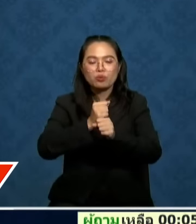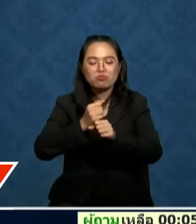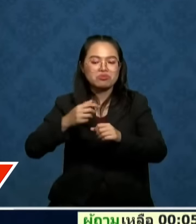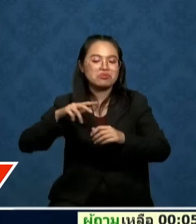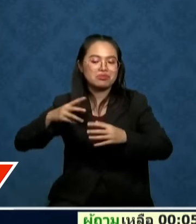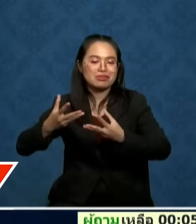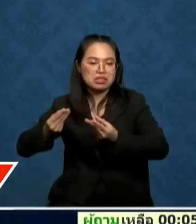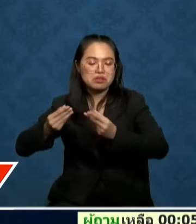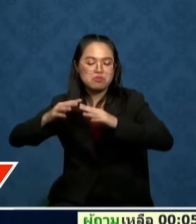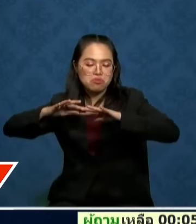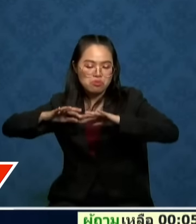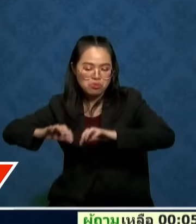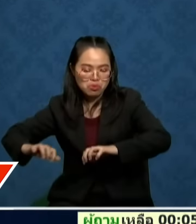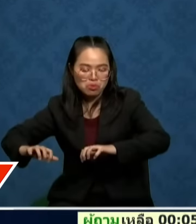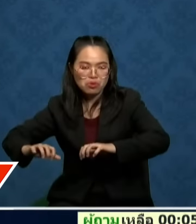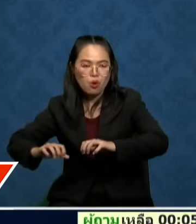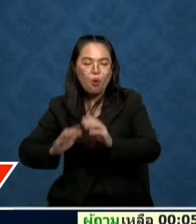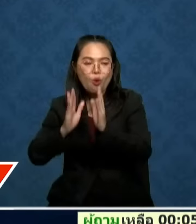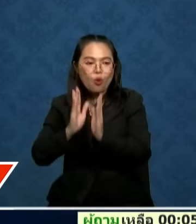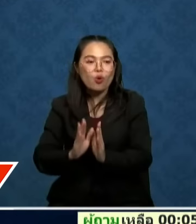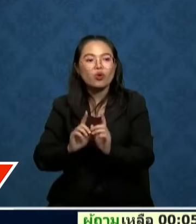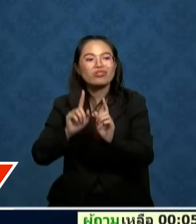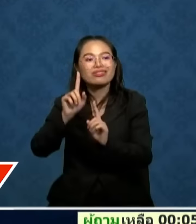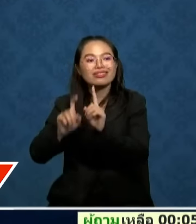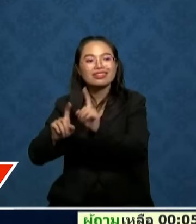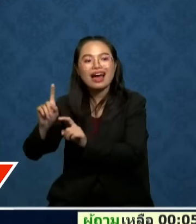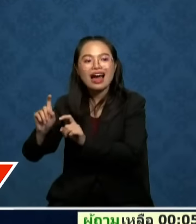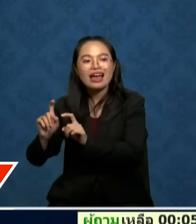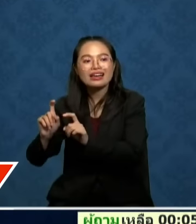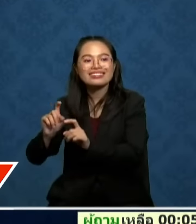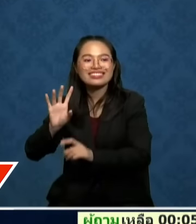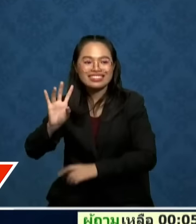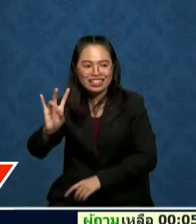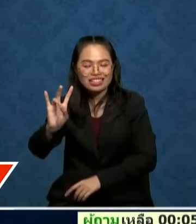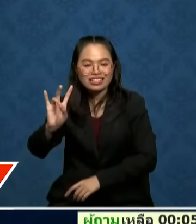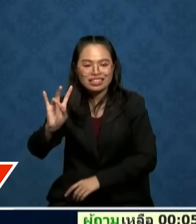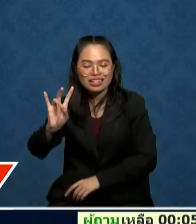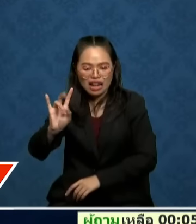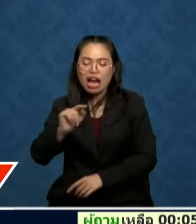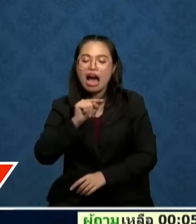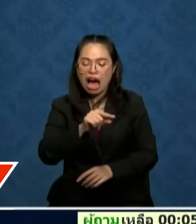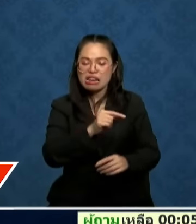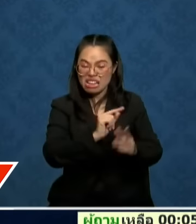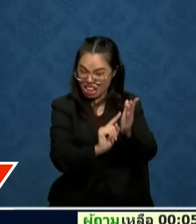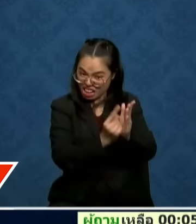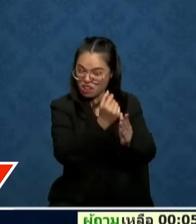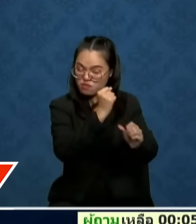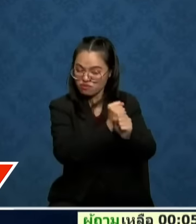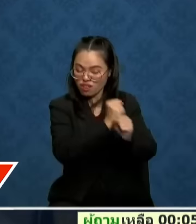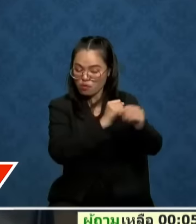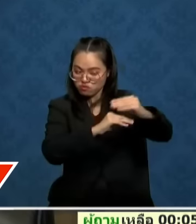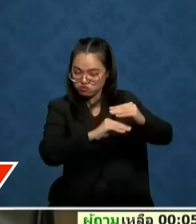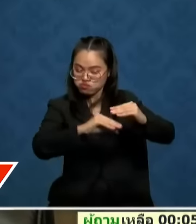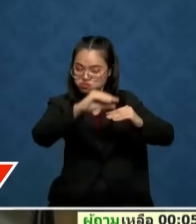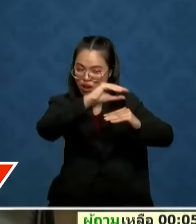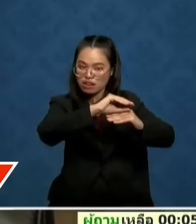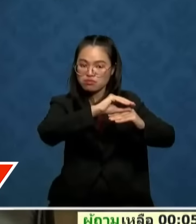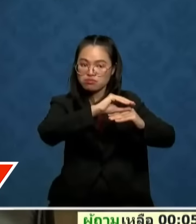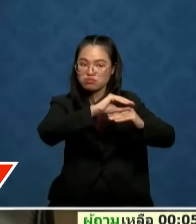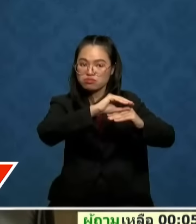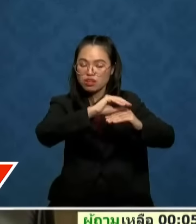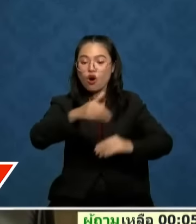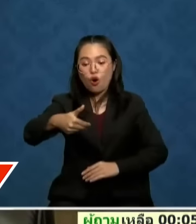ครับโรงงานที่เครนถล่มนี้ยังไม่เปิดดำเนินงานนะครับเป็นไซต์งานก่อสร้างของโรงงานที่ได้รับ BOI